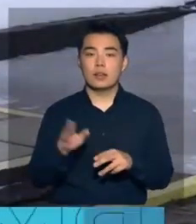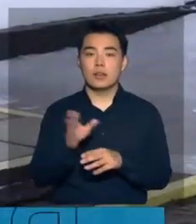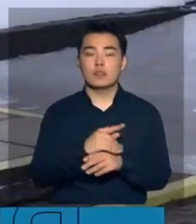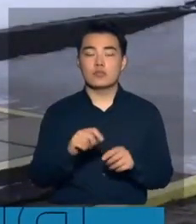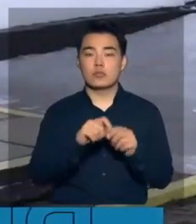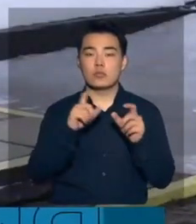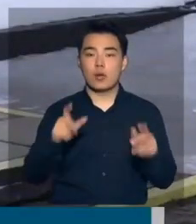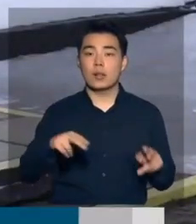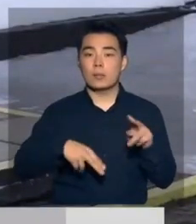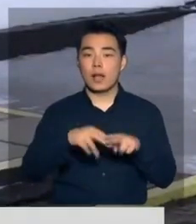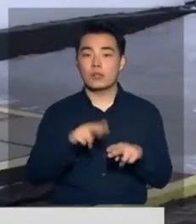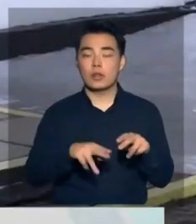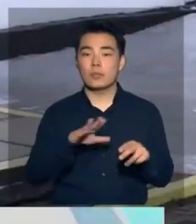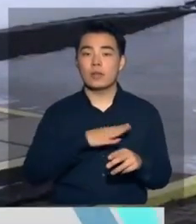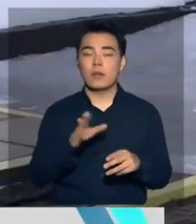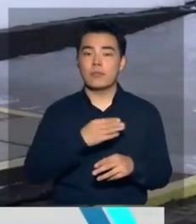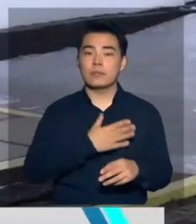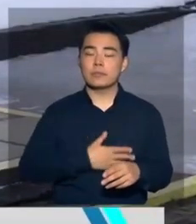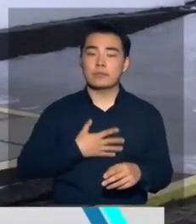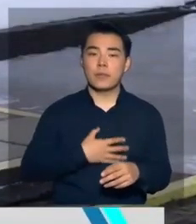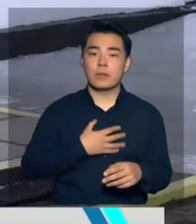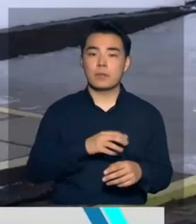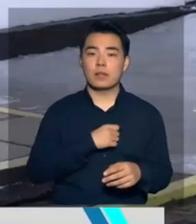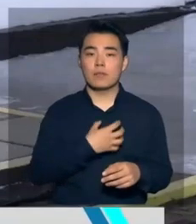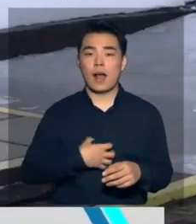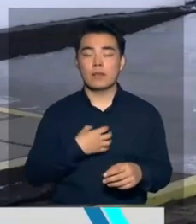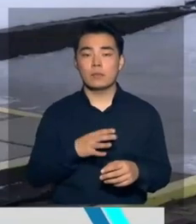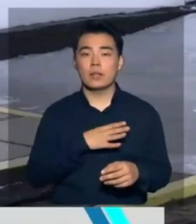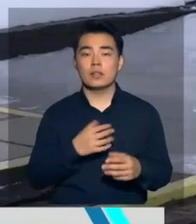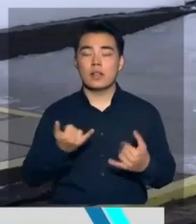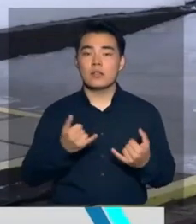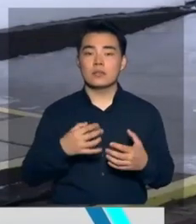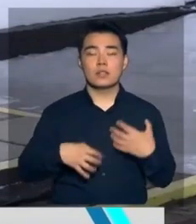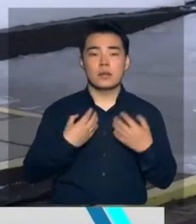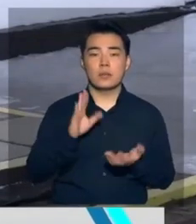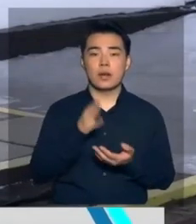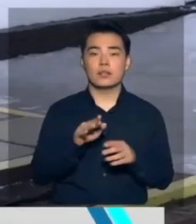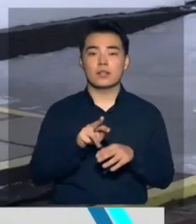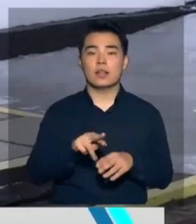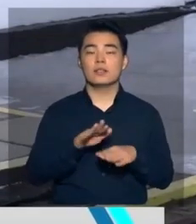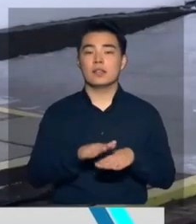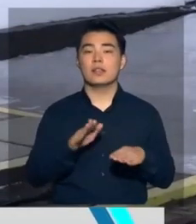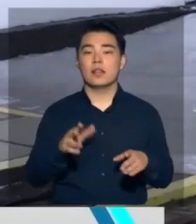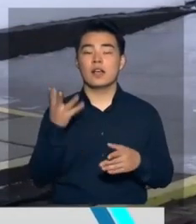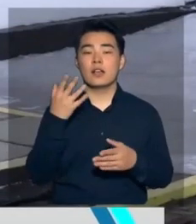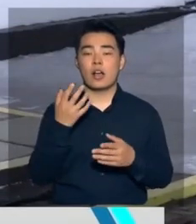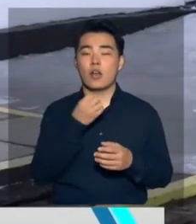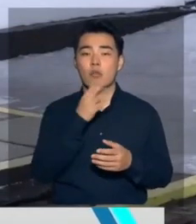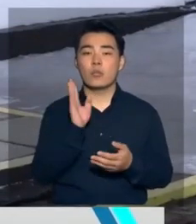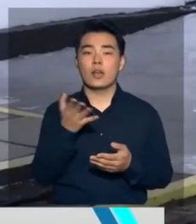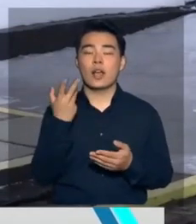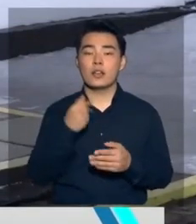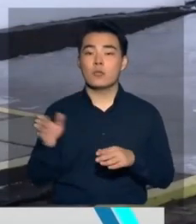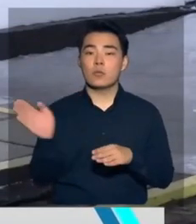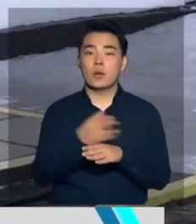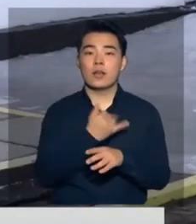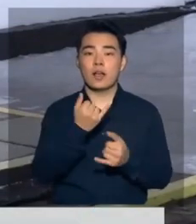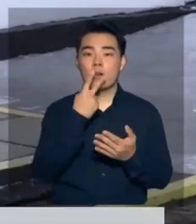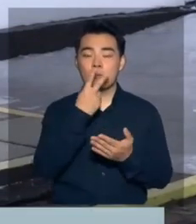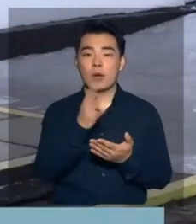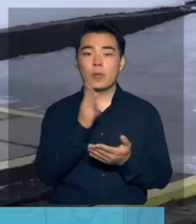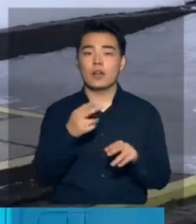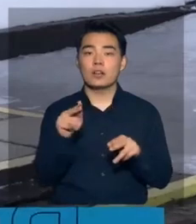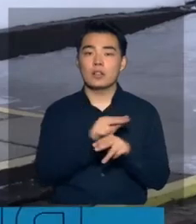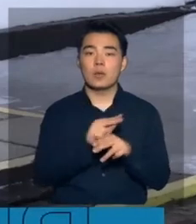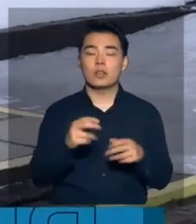Состоянием этой постройки были обеспокоены все. Родители боятся за детей. Хорошо, если ее снесут. А сейчас мы видим, что начали